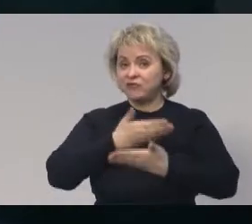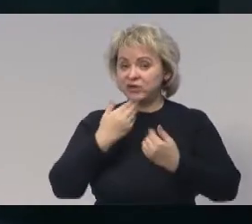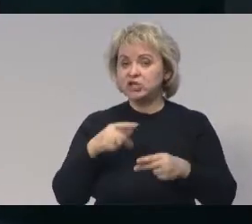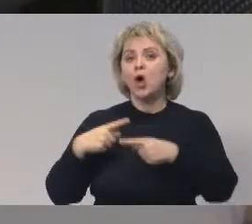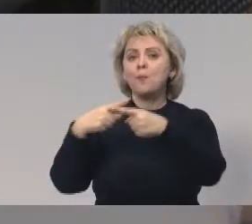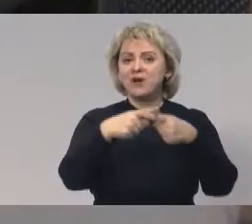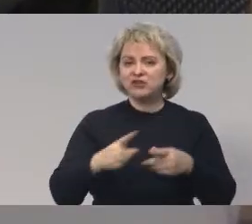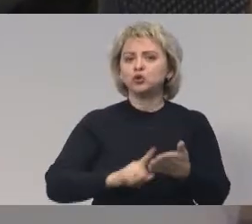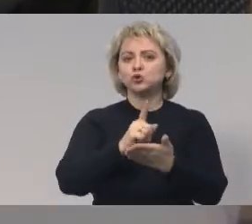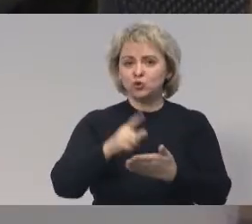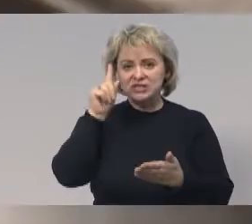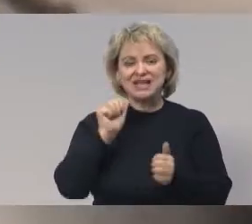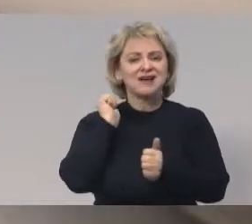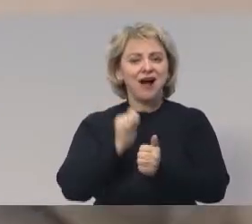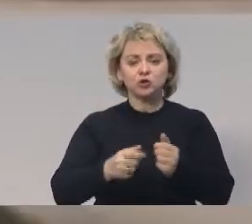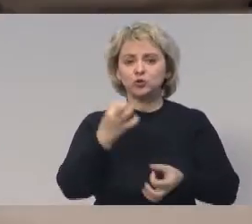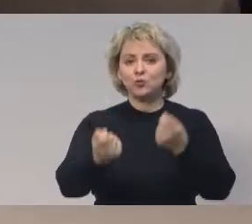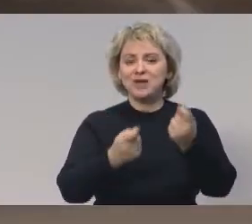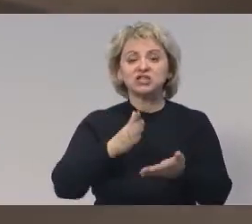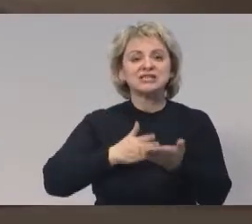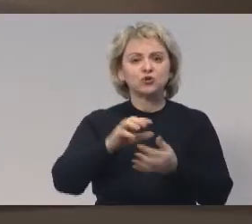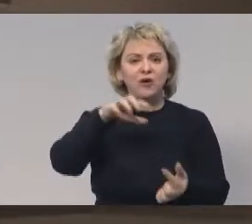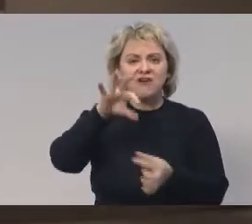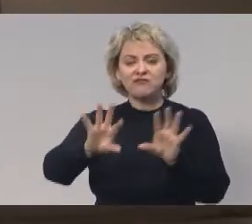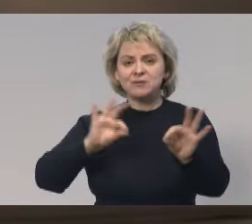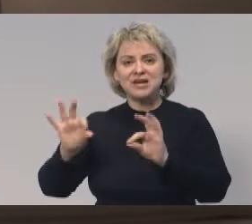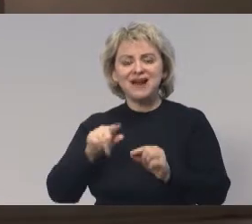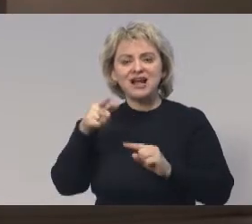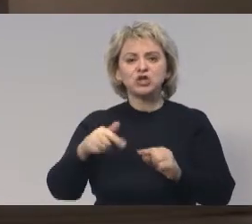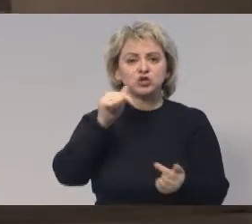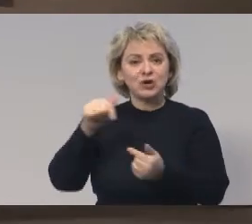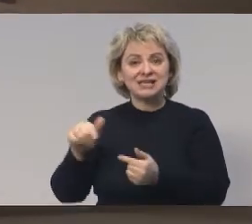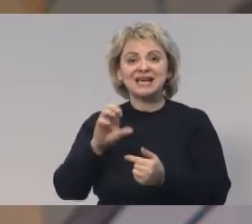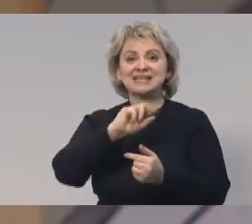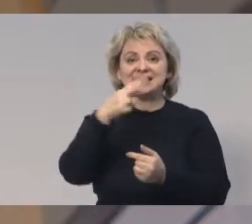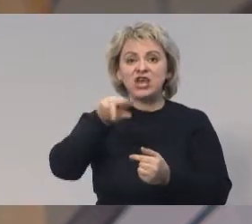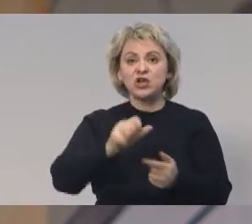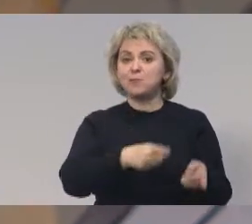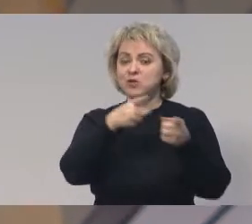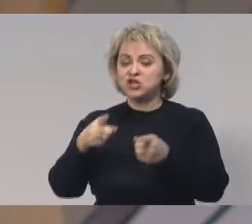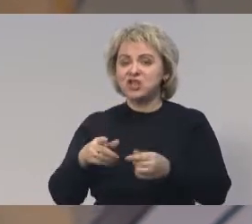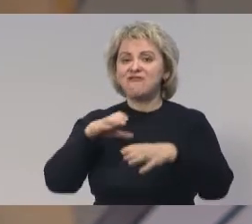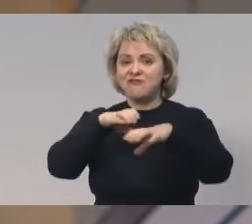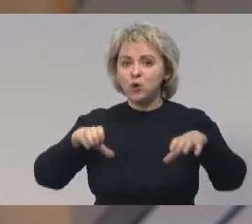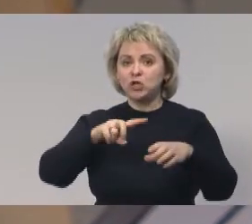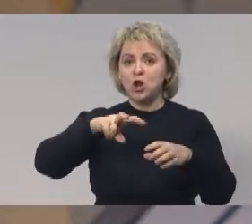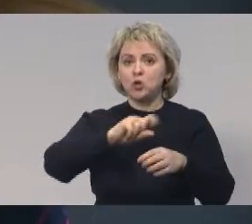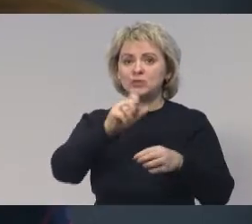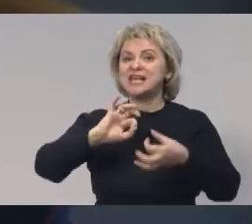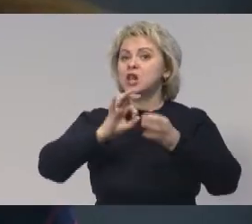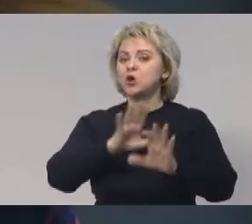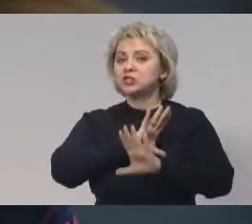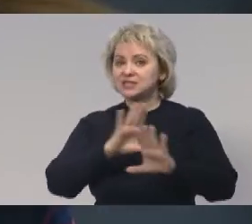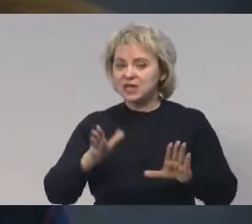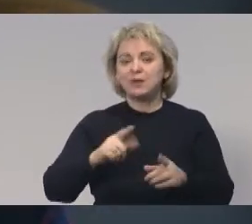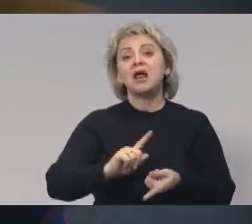проводник должен знать каждую мелочь. Сотрудников отбирали тщательно. Ксения перешла из вагона в люкс. Сложностей никаких не было,